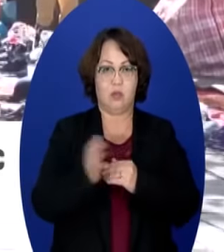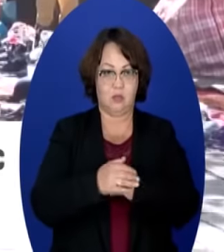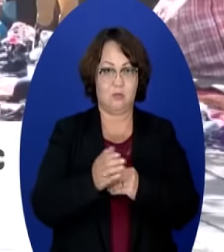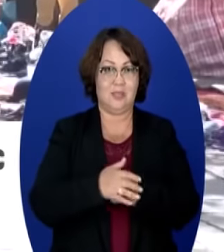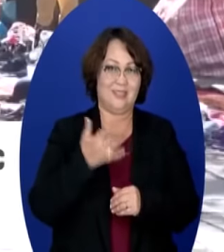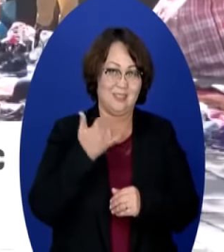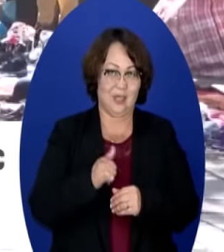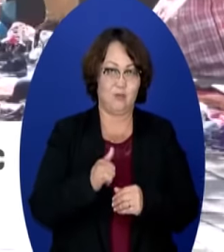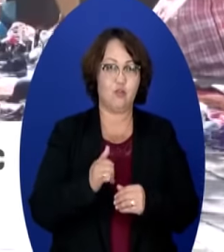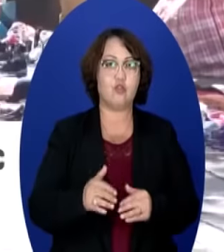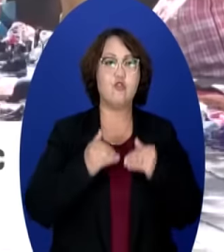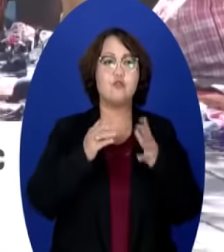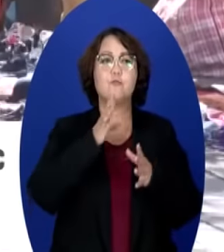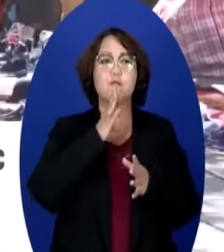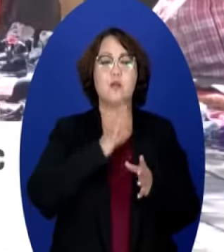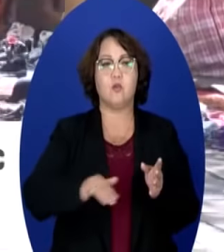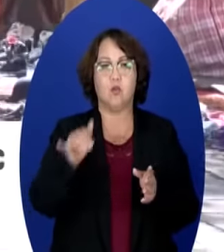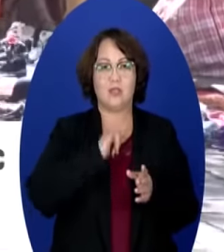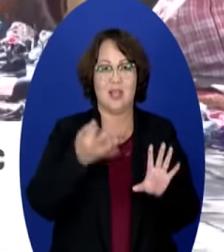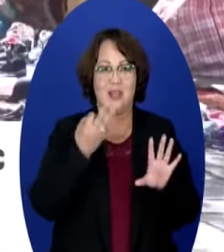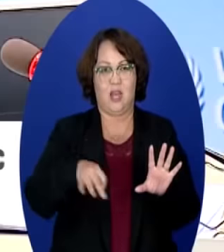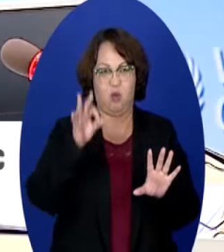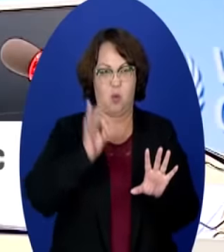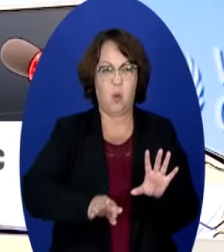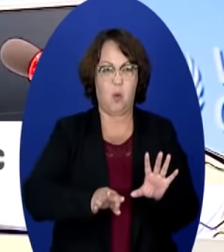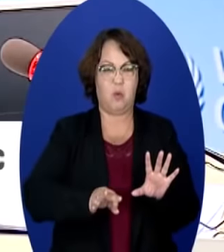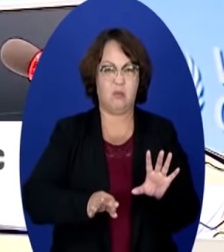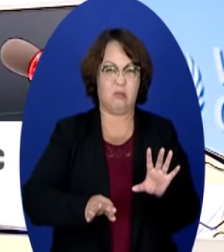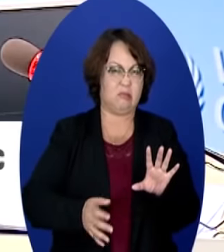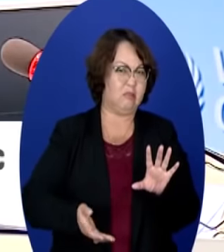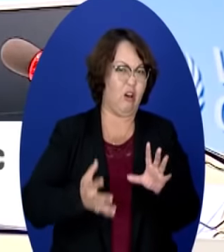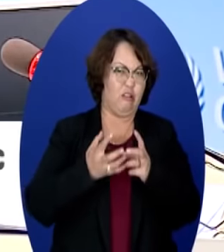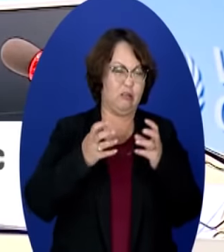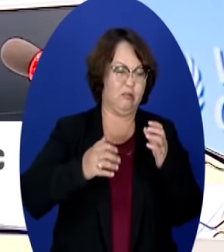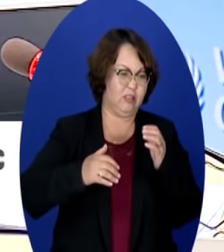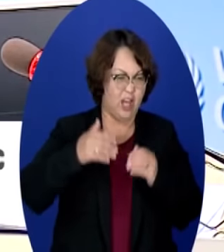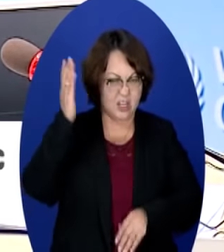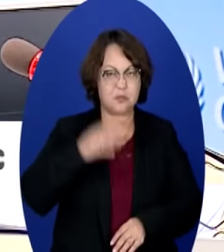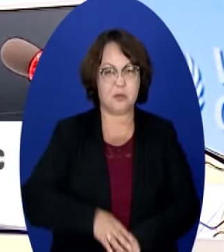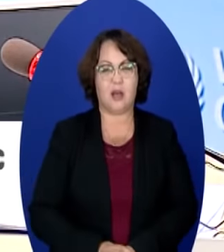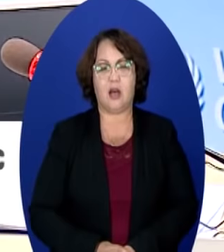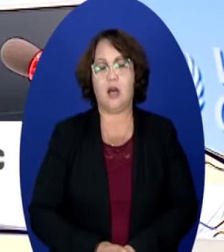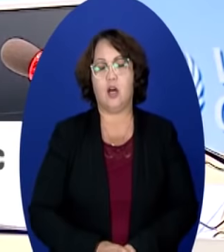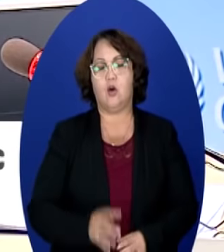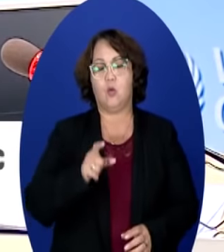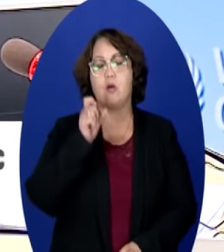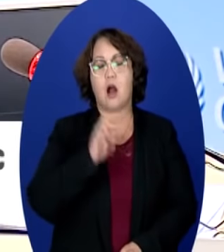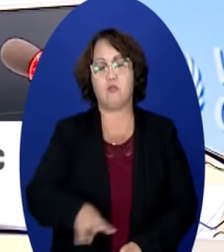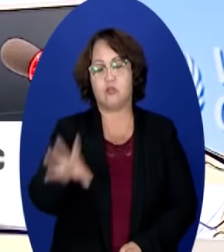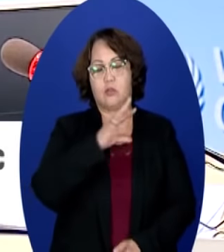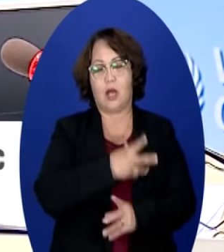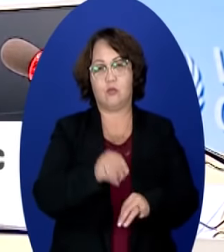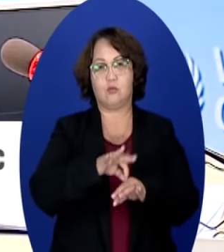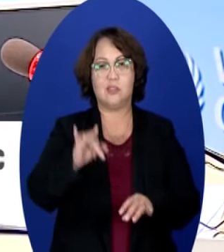зарим хүчж байгаа орнуудад энэ үзүүлэлт 80 хүртэлх хувьд хүрч байгааг жишээ татан харуулсан. За, хүн амынхын дунд халдвар хамгийн